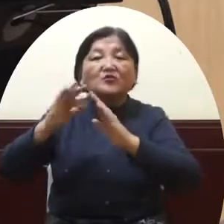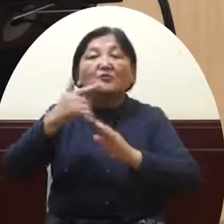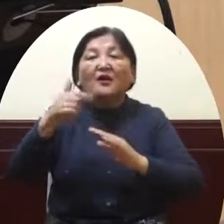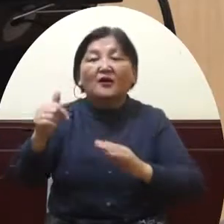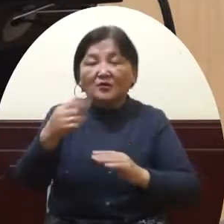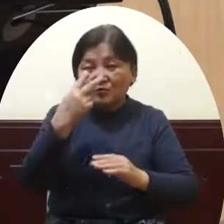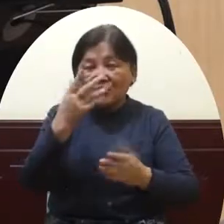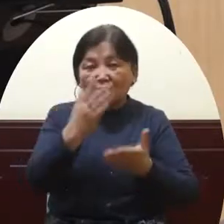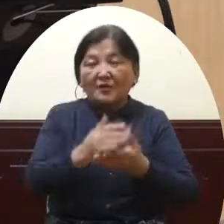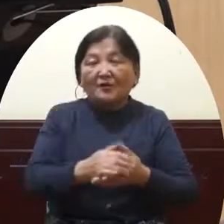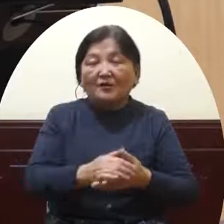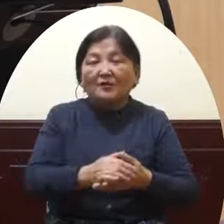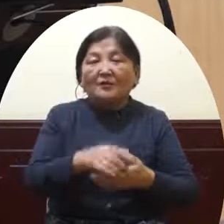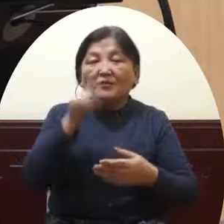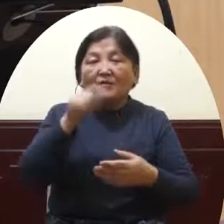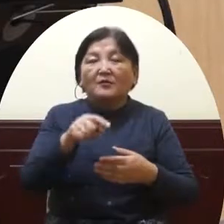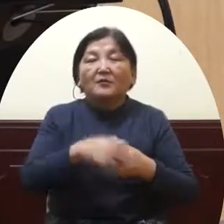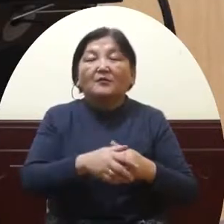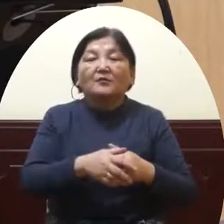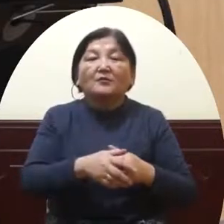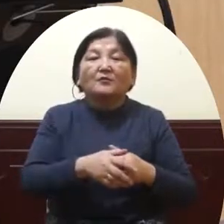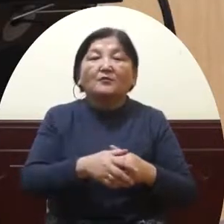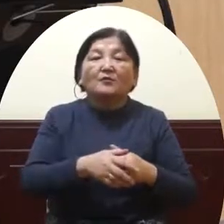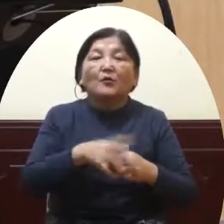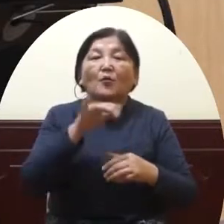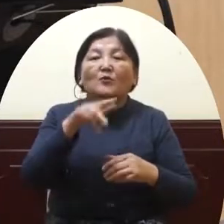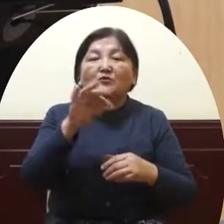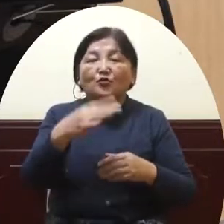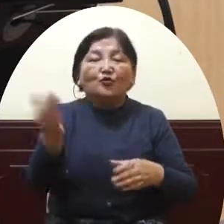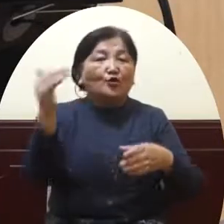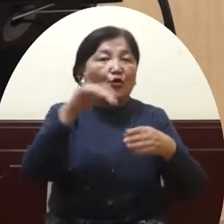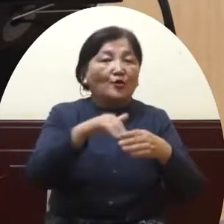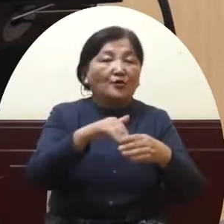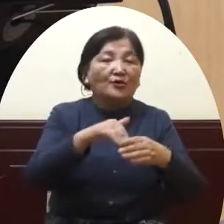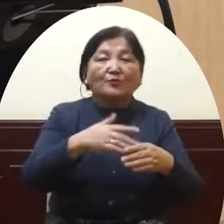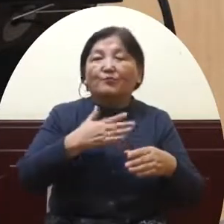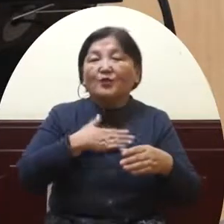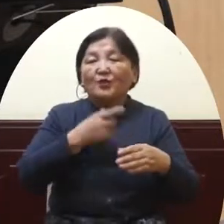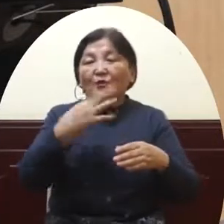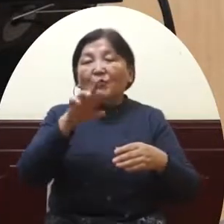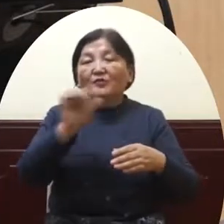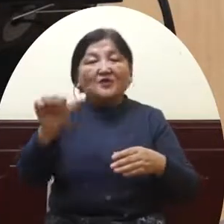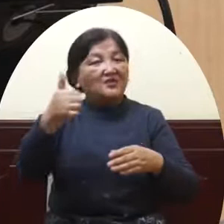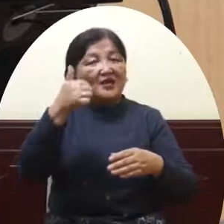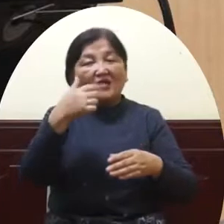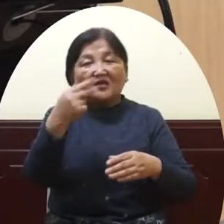статустай ийм хөдөлгөөнүүд улс төрийн үйл ажиллагаанд оролцоно гэдэг бол би бол нэг сайн зүйл биш гэж бодож байгаа.